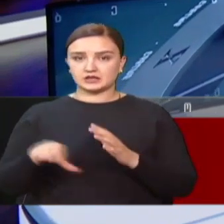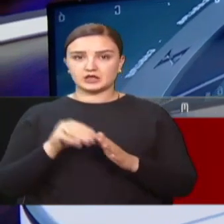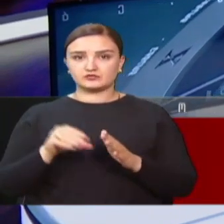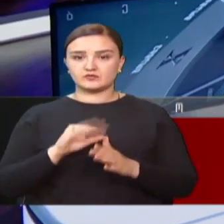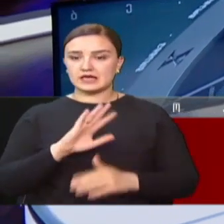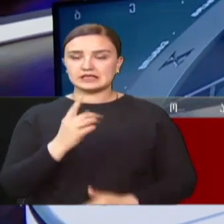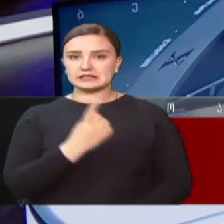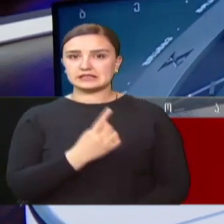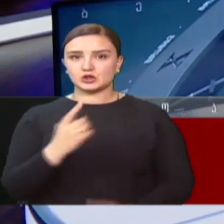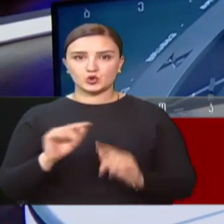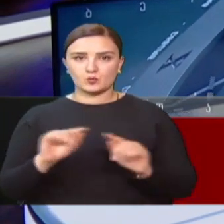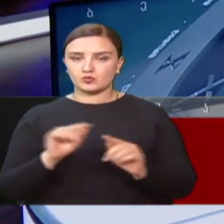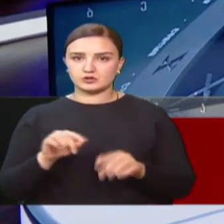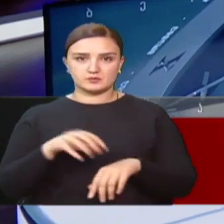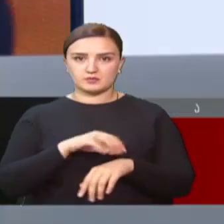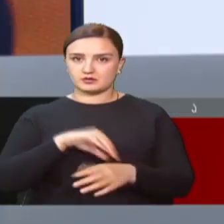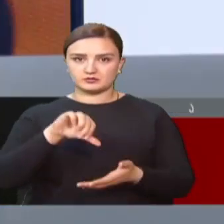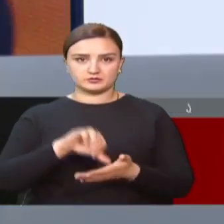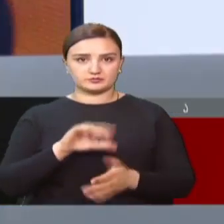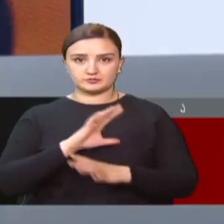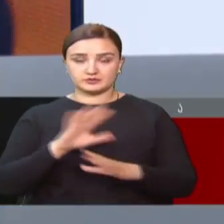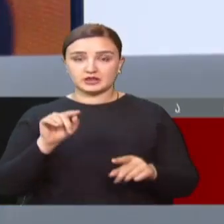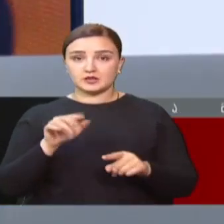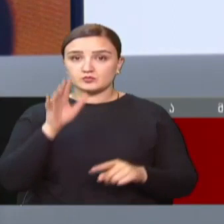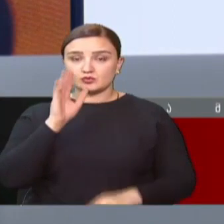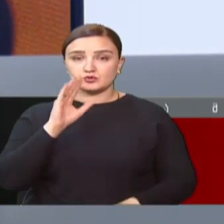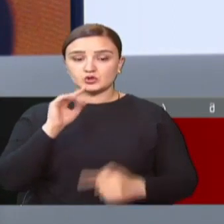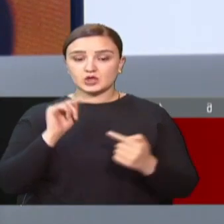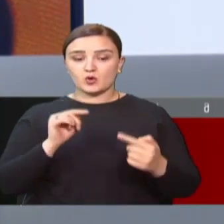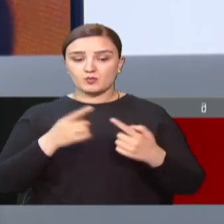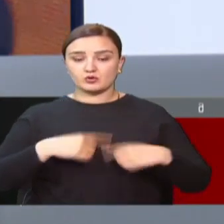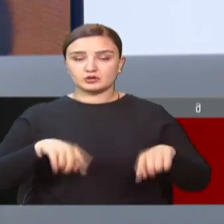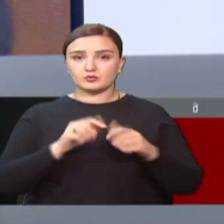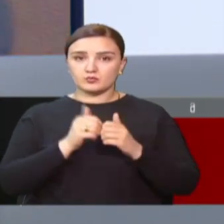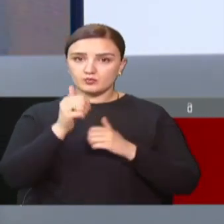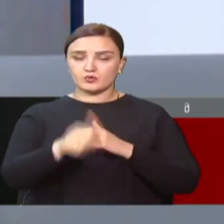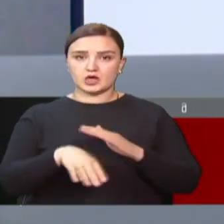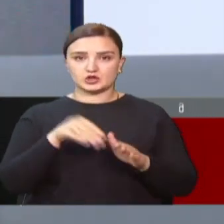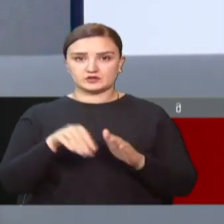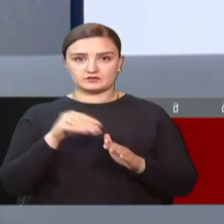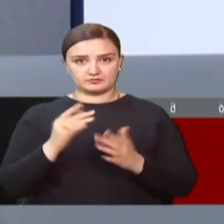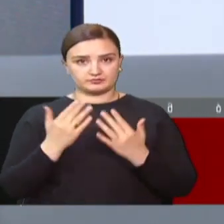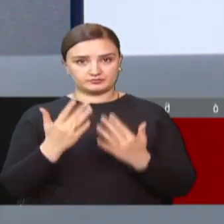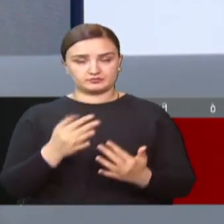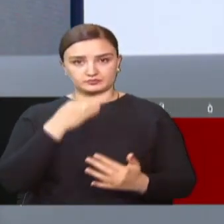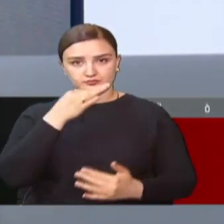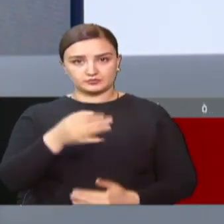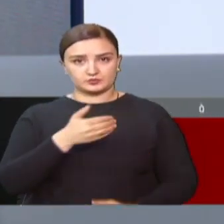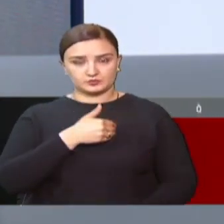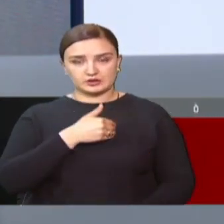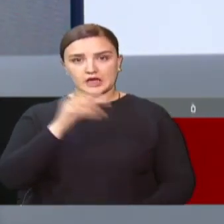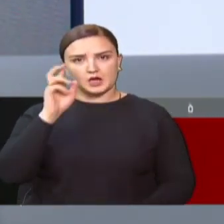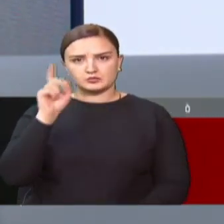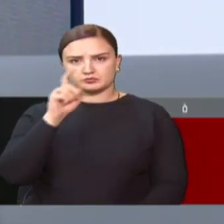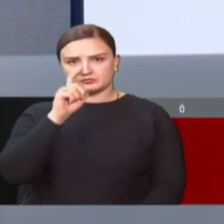artserti opozitsiuri partia ar monatsileobda. Im fonze roca oponenta natsili vadamdel saparlamento archevnebs anonsebs khelisuflebistvis